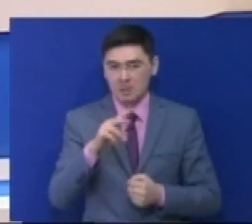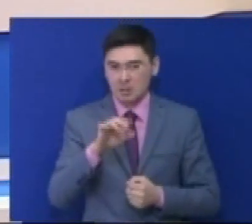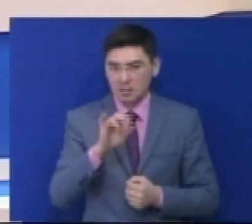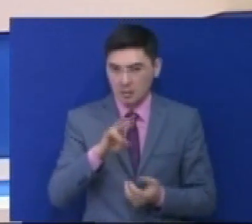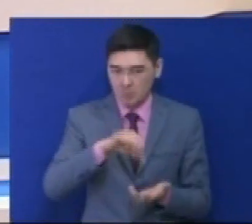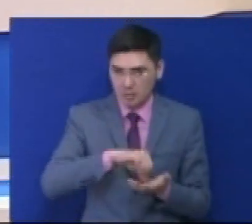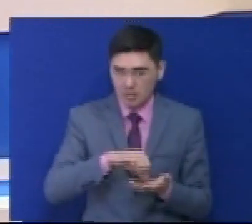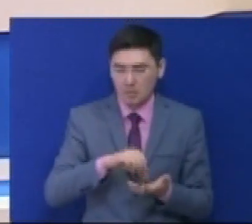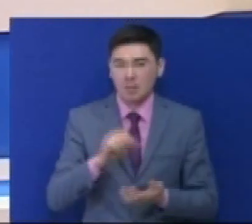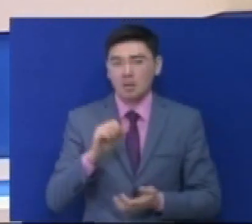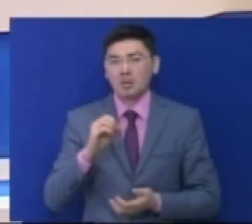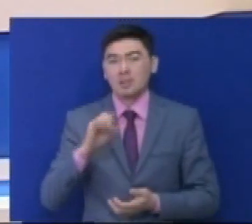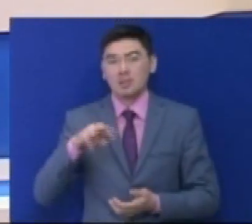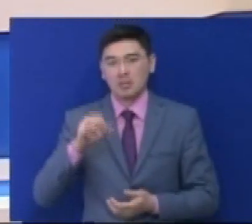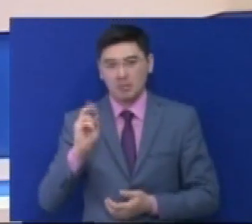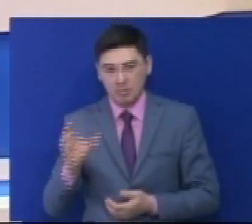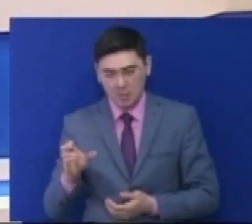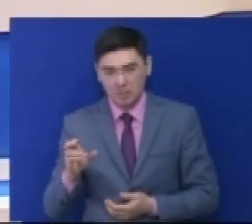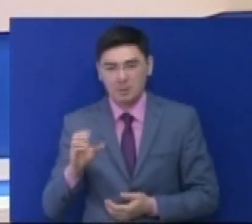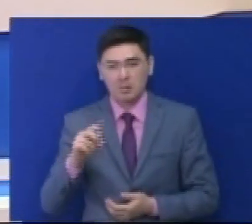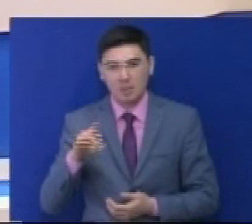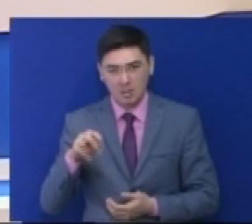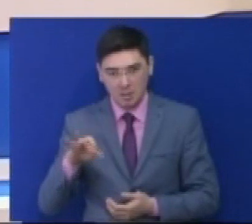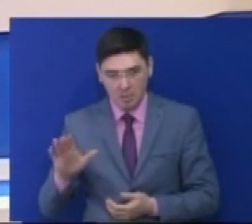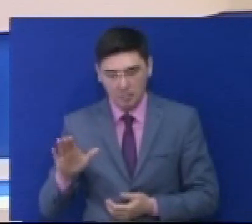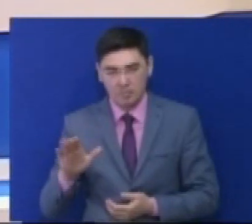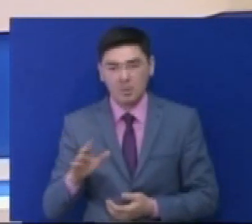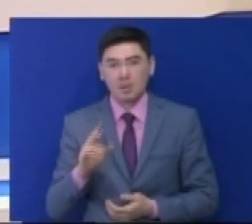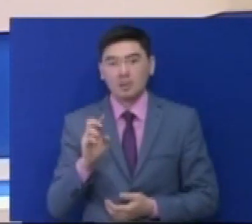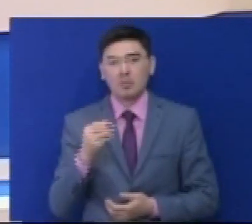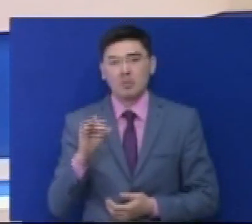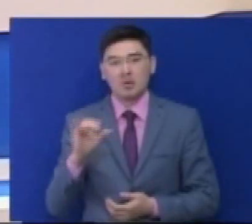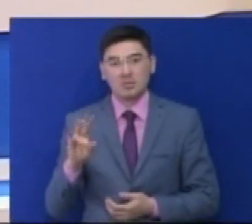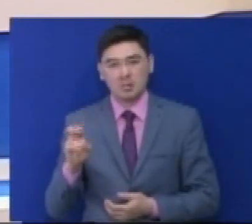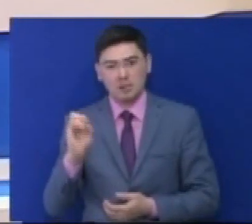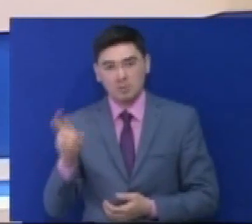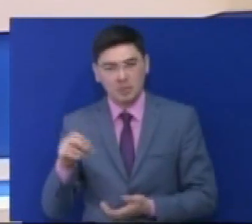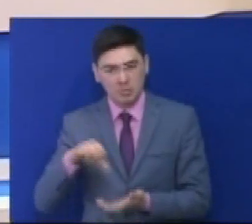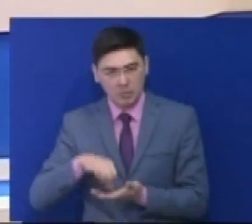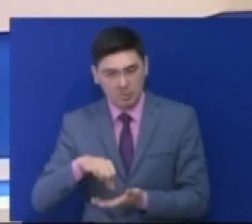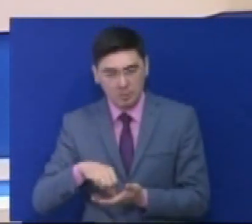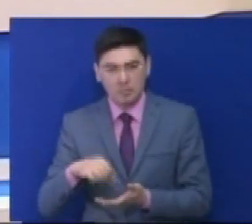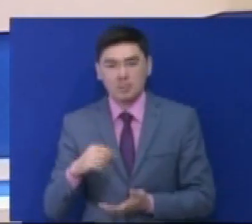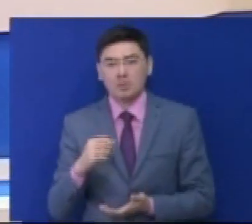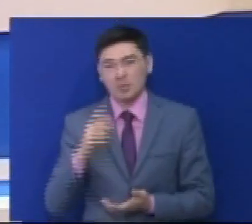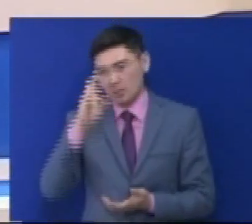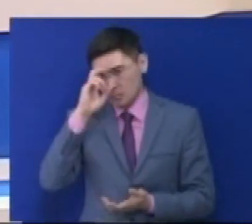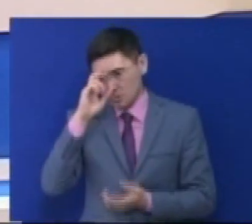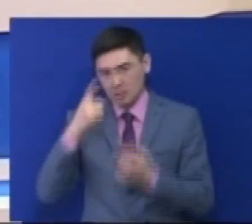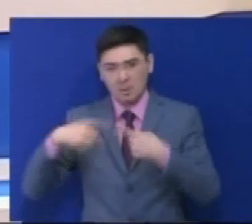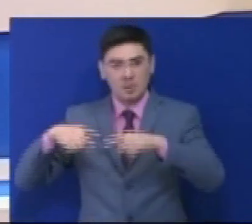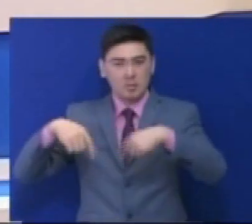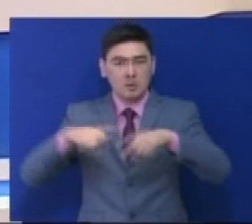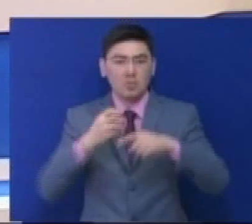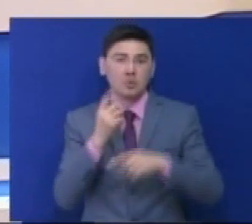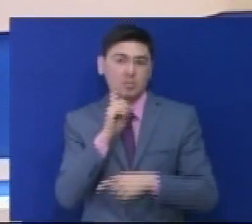Аймукашев, аким семьи Ермак Салимов, секретарь городского маслихата Бейсенбек Акжалов, представители государственных и общественных организаций,